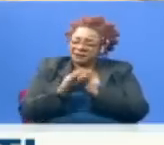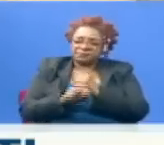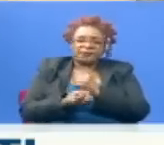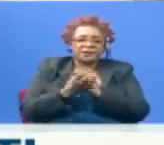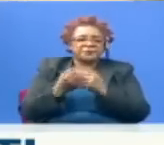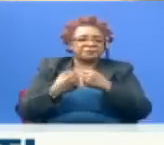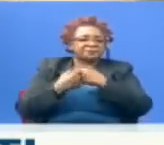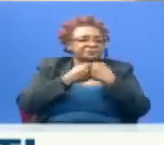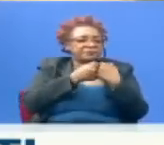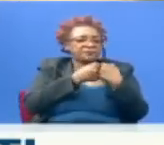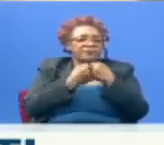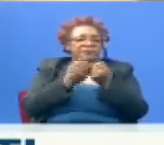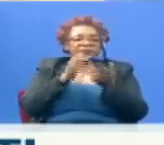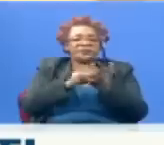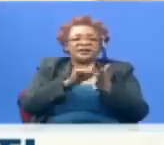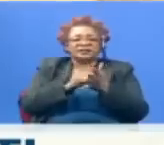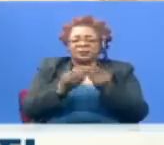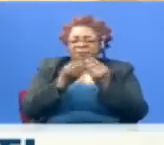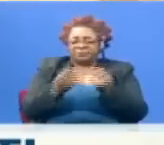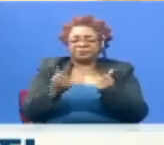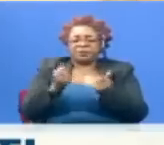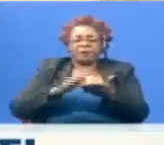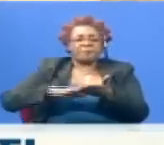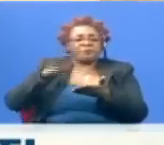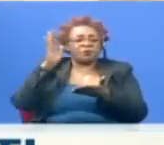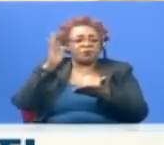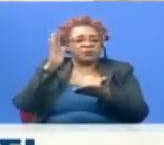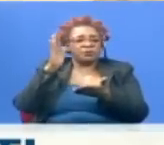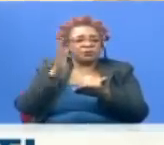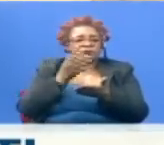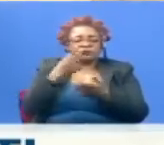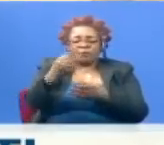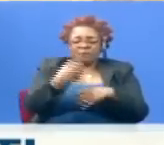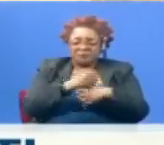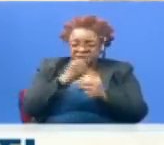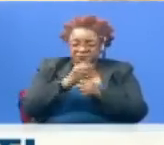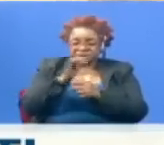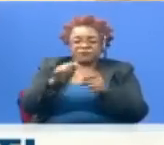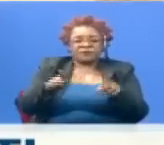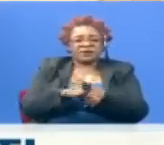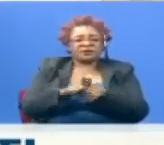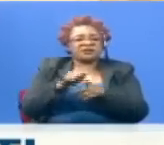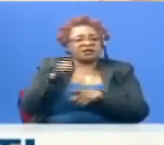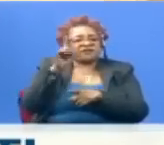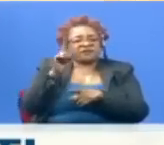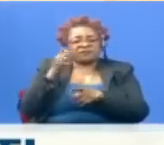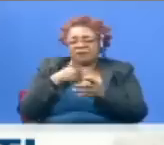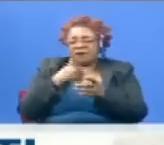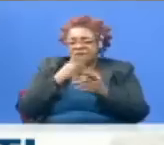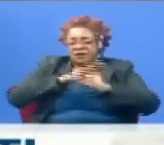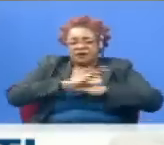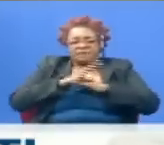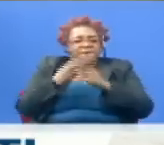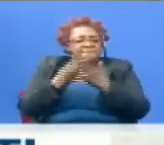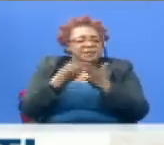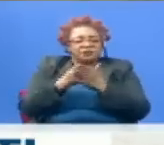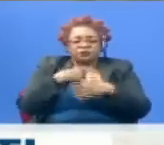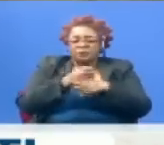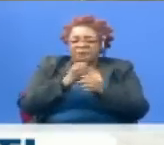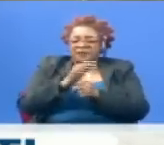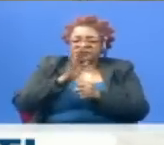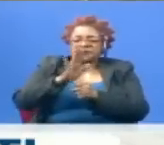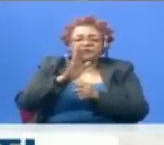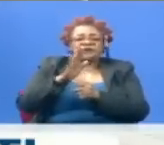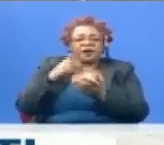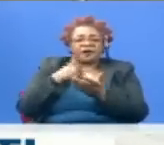changamoto inaua ndoto za wengi wenye ubunifu wa kiasili kama wake ni ukosefu wa fedha za kuwawezesha kutimiza